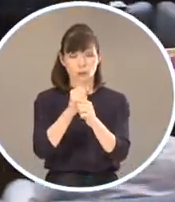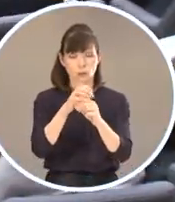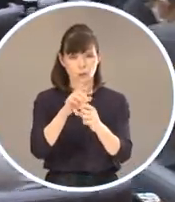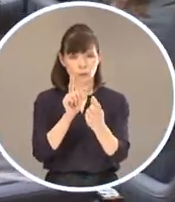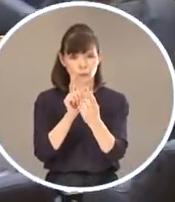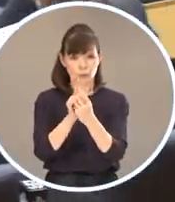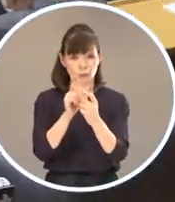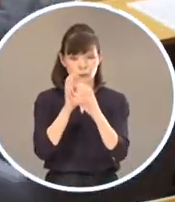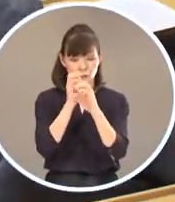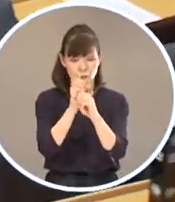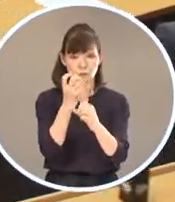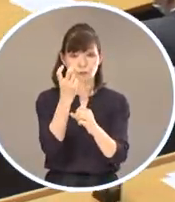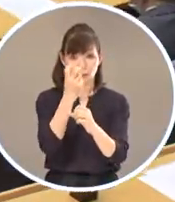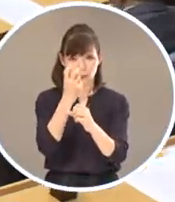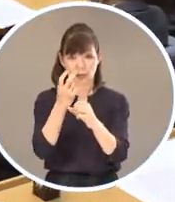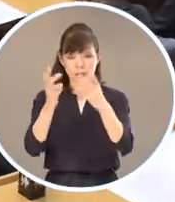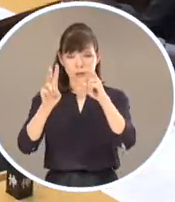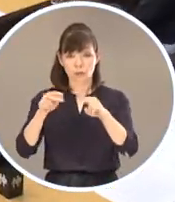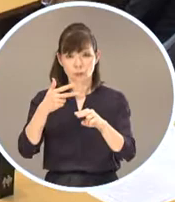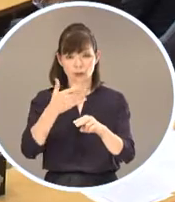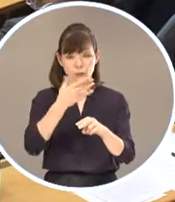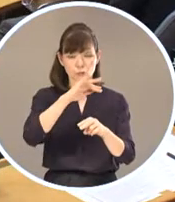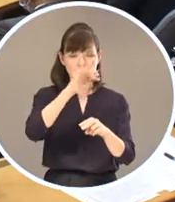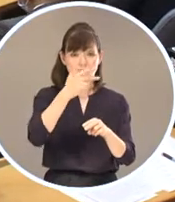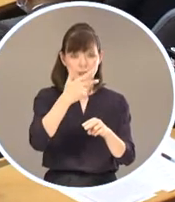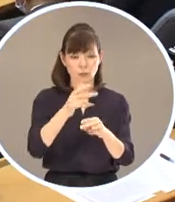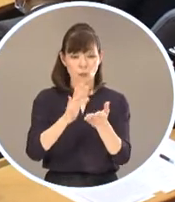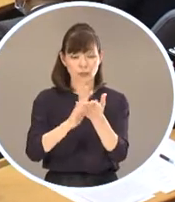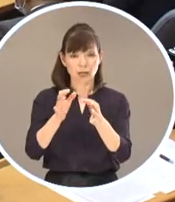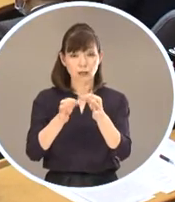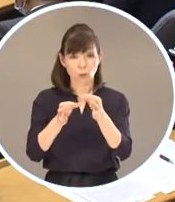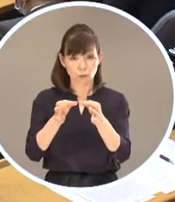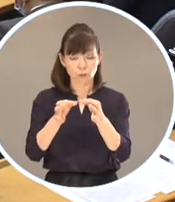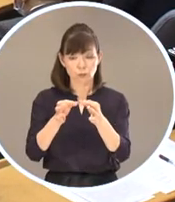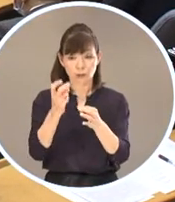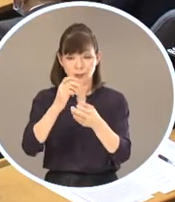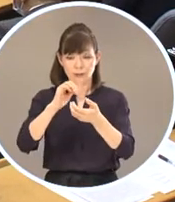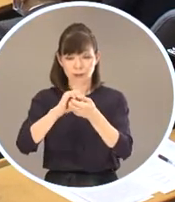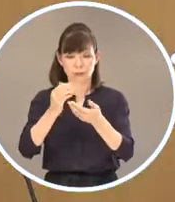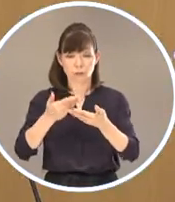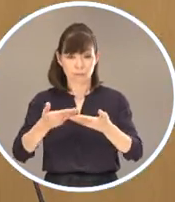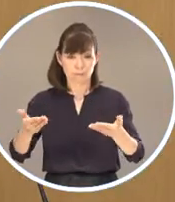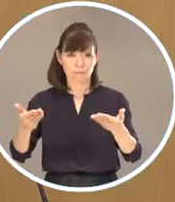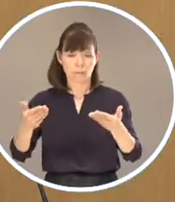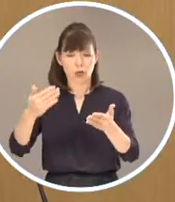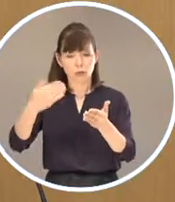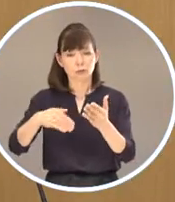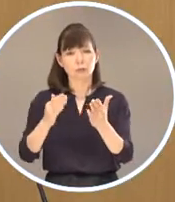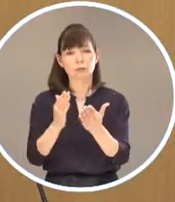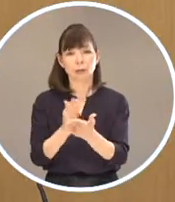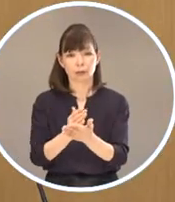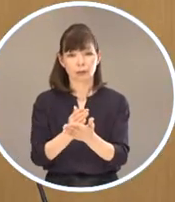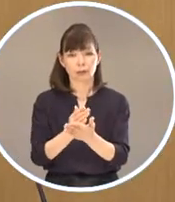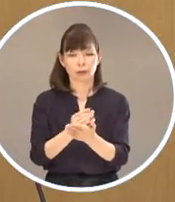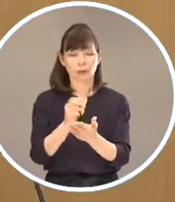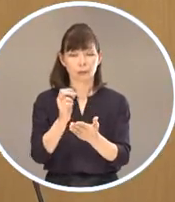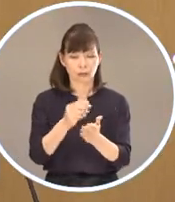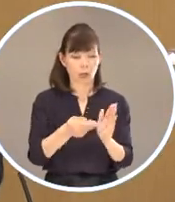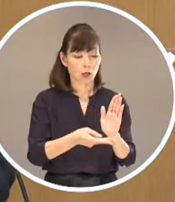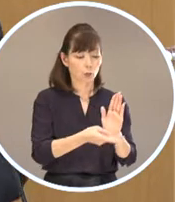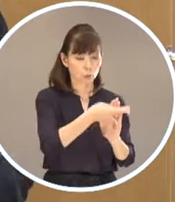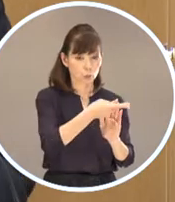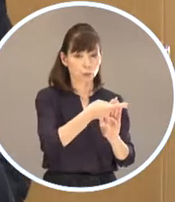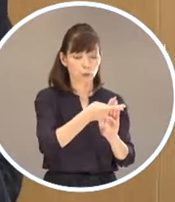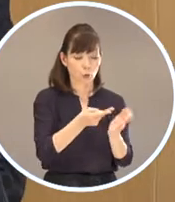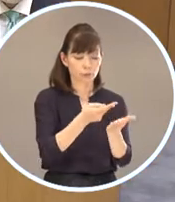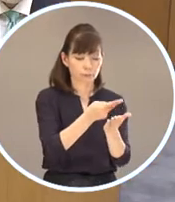査と広島市と福山市の薬局での検査キットの配布を停止する事態となりました。でまた宿泊療養施設の稼働率